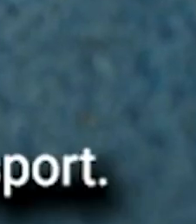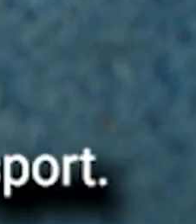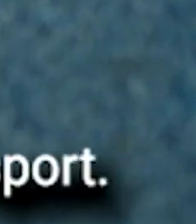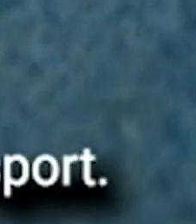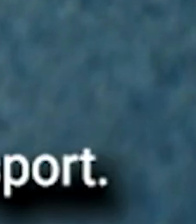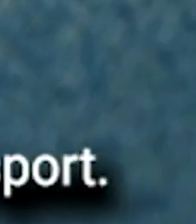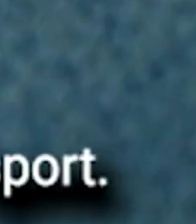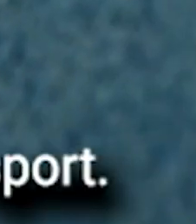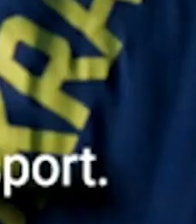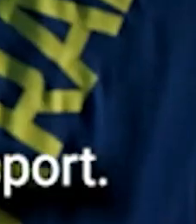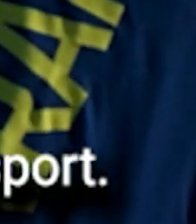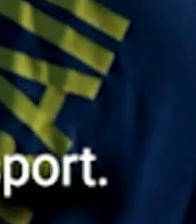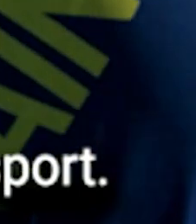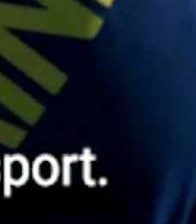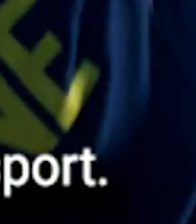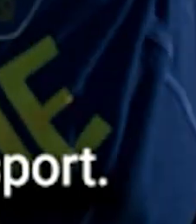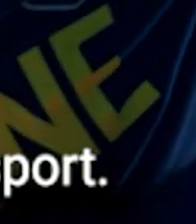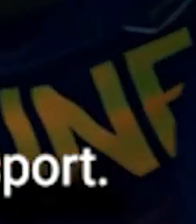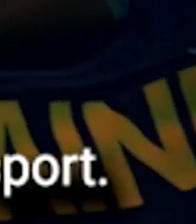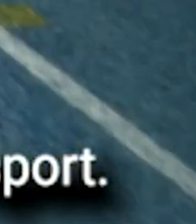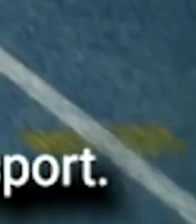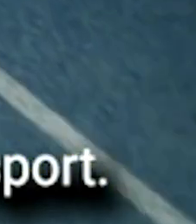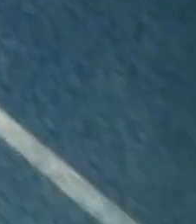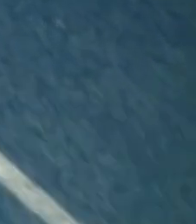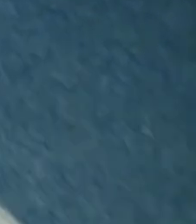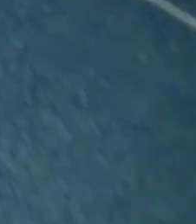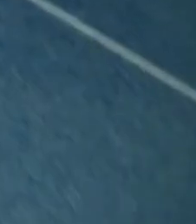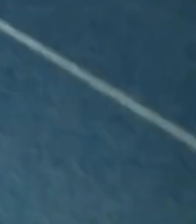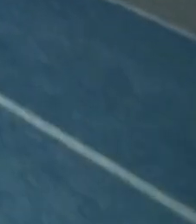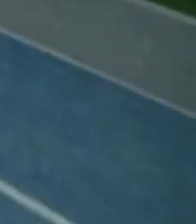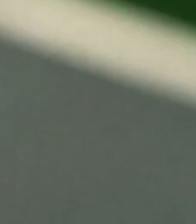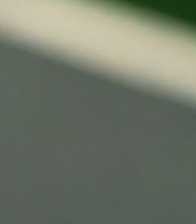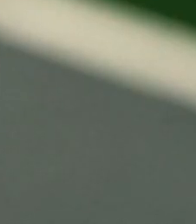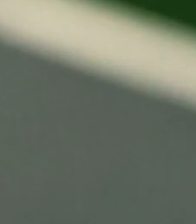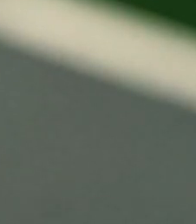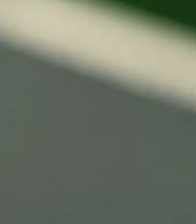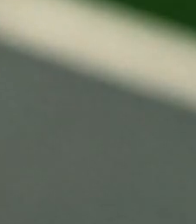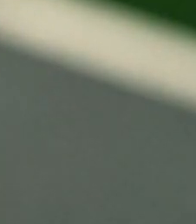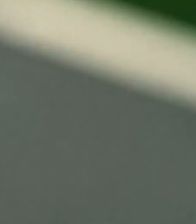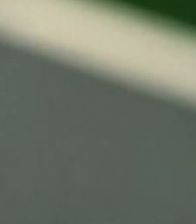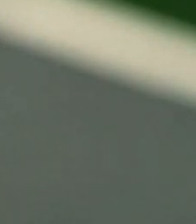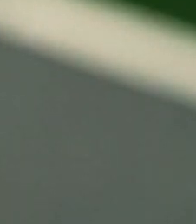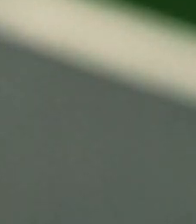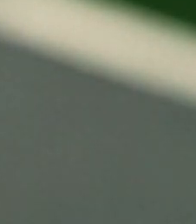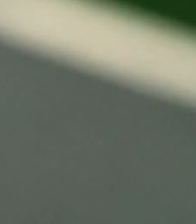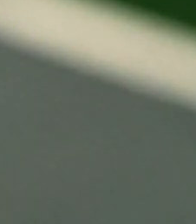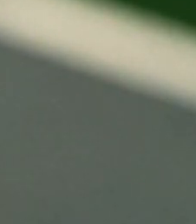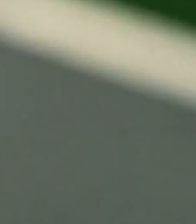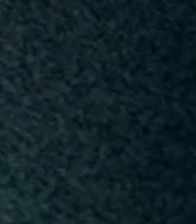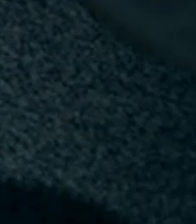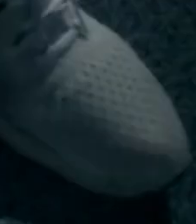У дитинстві мені казали, що моє тіло не підходить для цього спорту, і дівчата тут пристойно не заробляють.